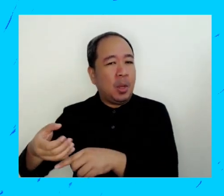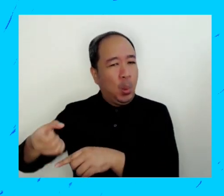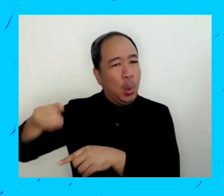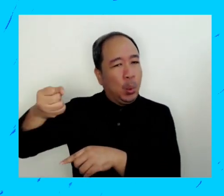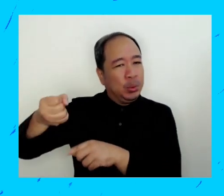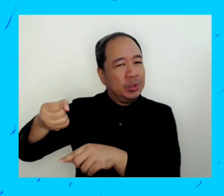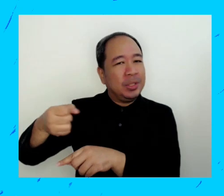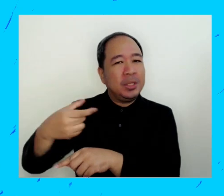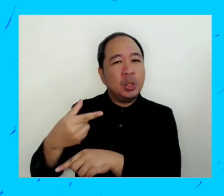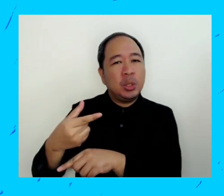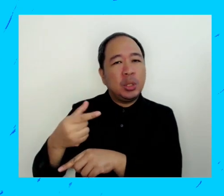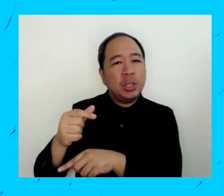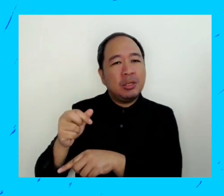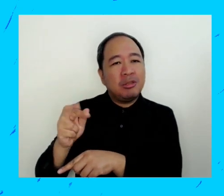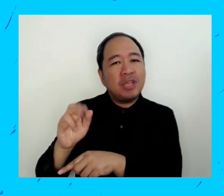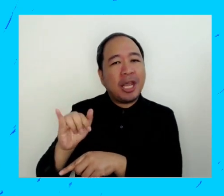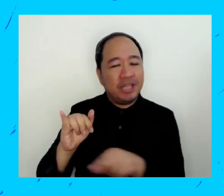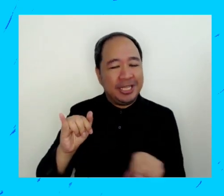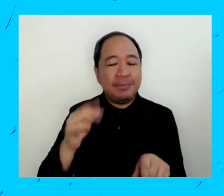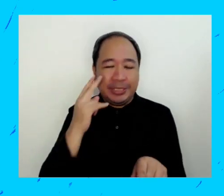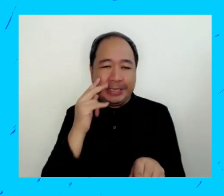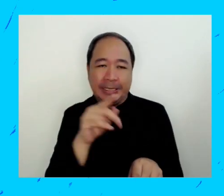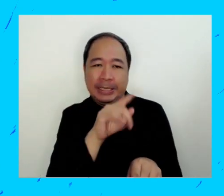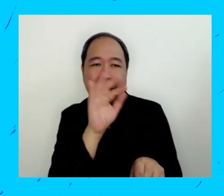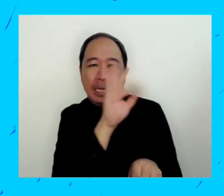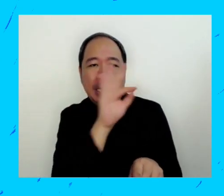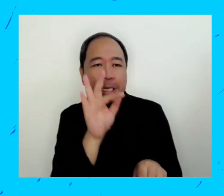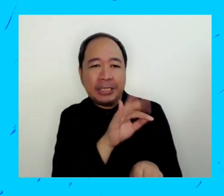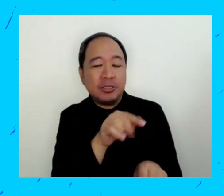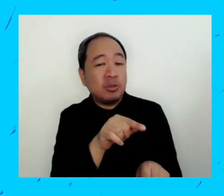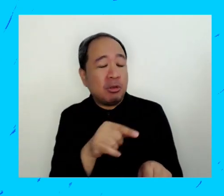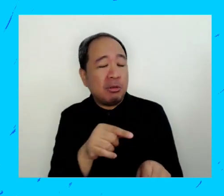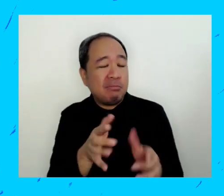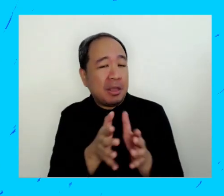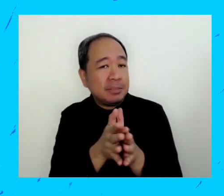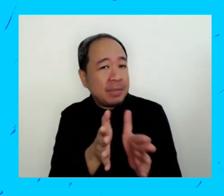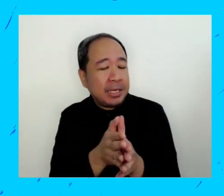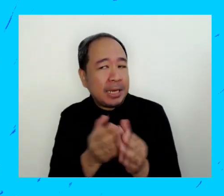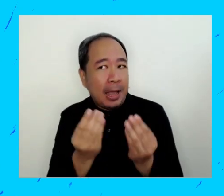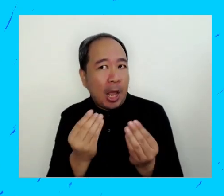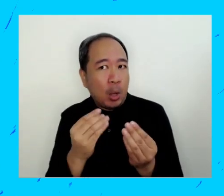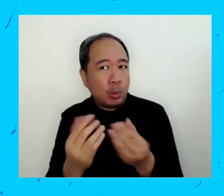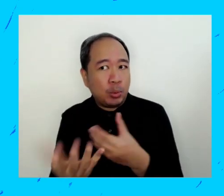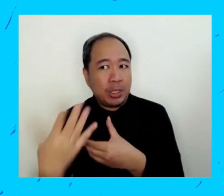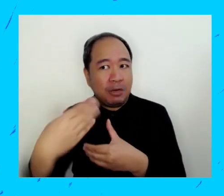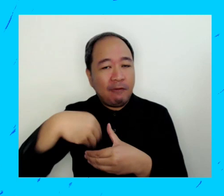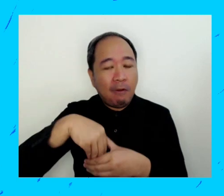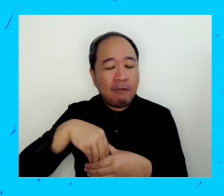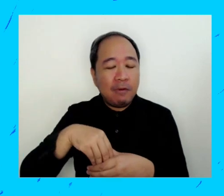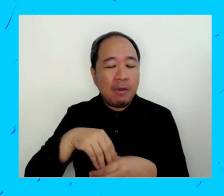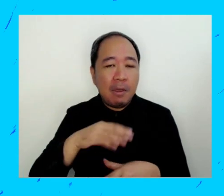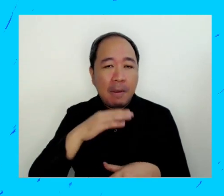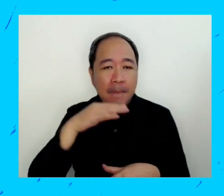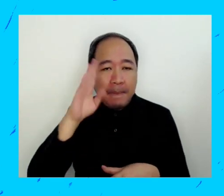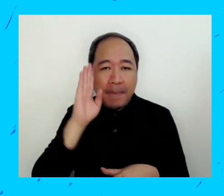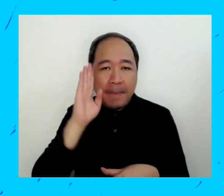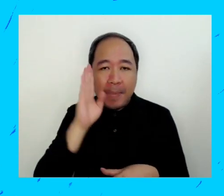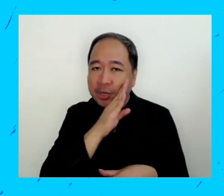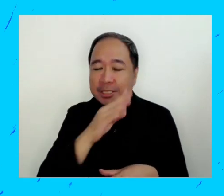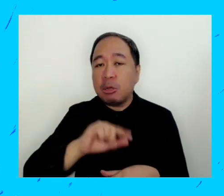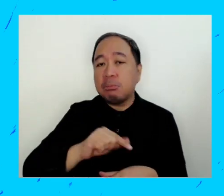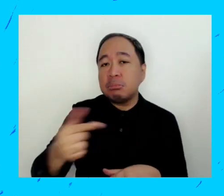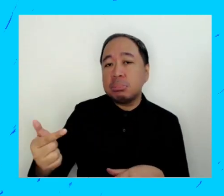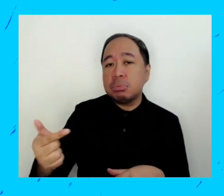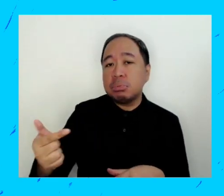reprendre parce que tu as déjà parlé. On peut peut impliquer les parents